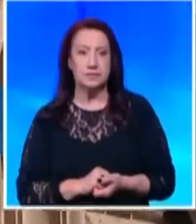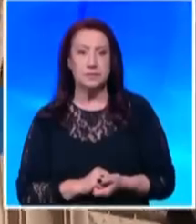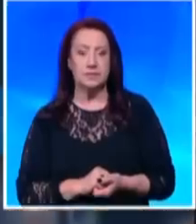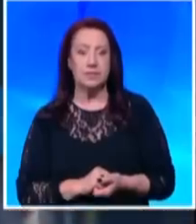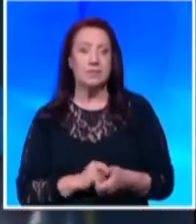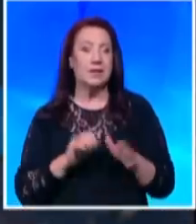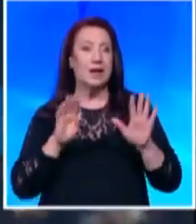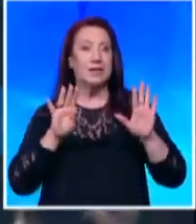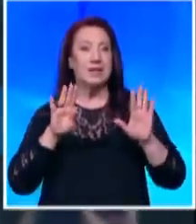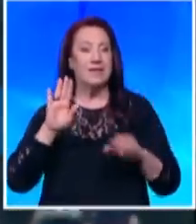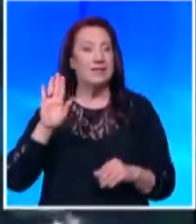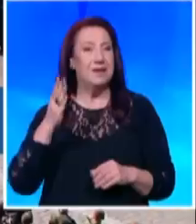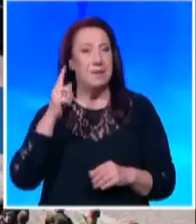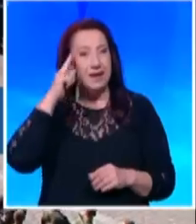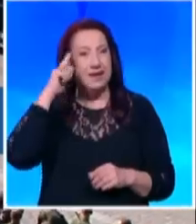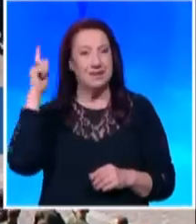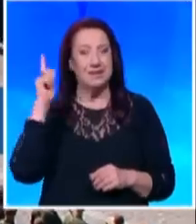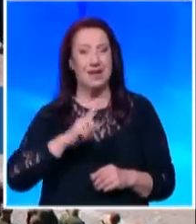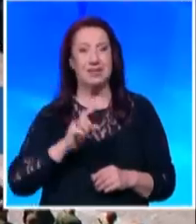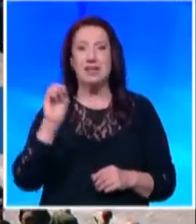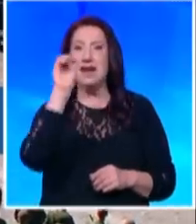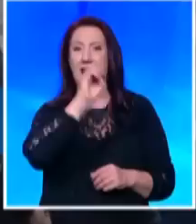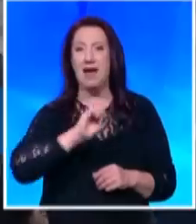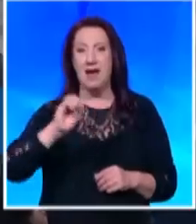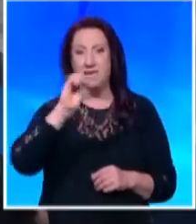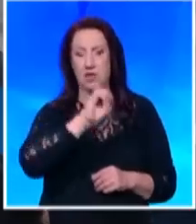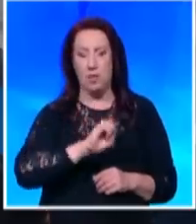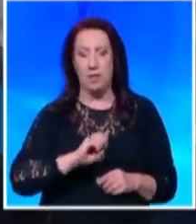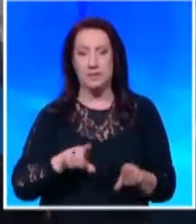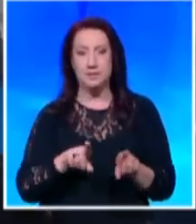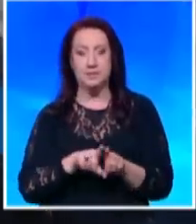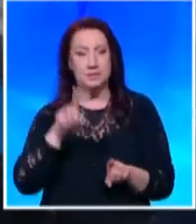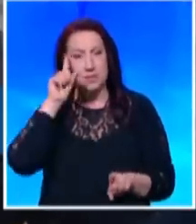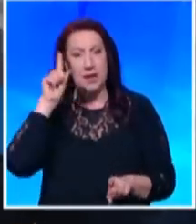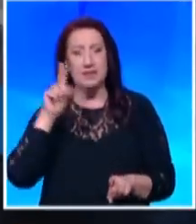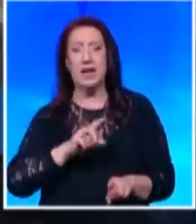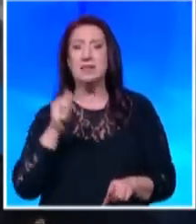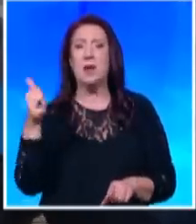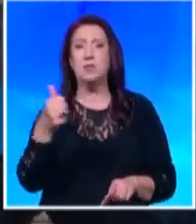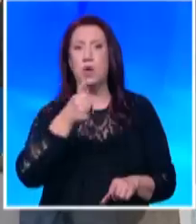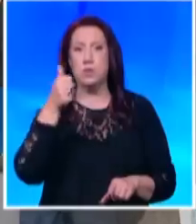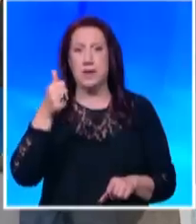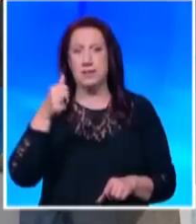9 май. Ден на Европа, ден на победата и ден отново на разделение у нас.